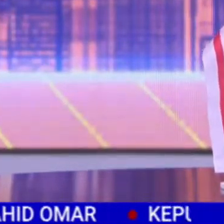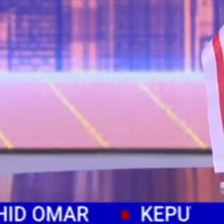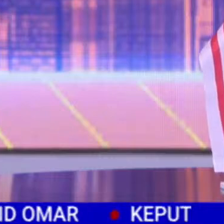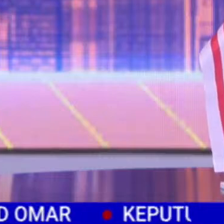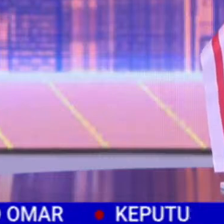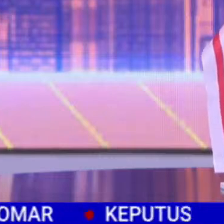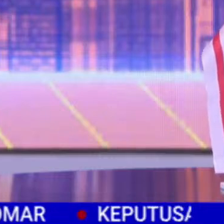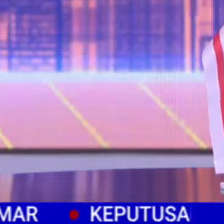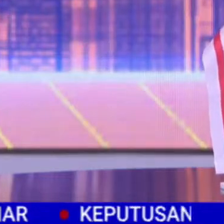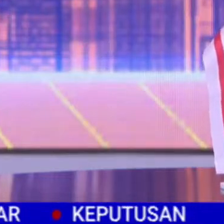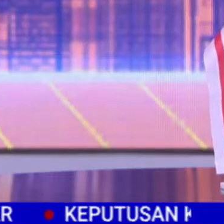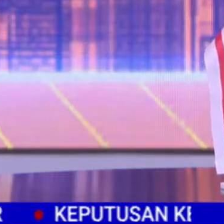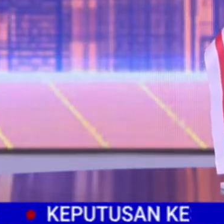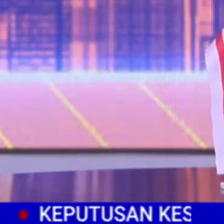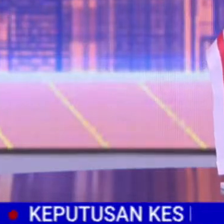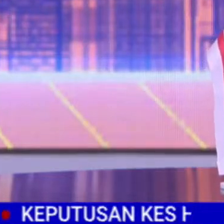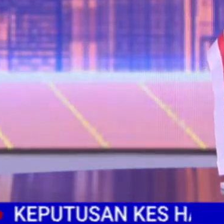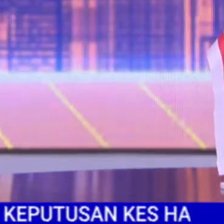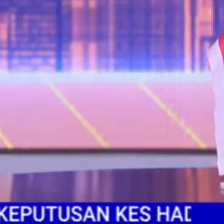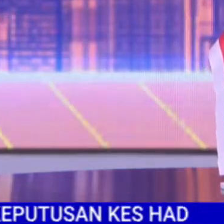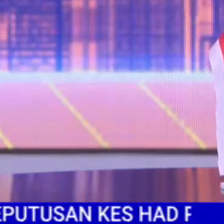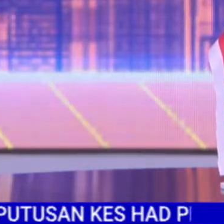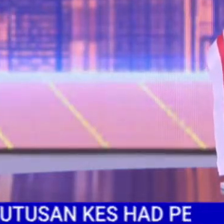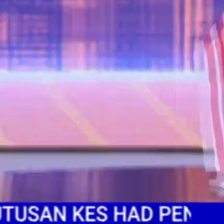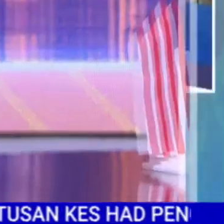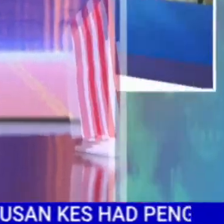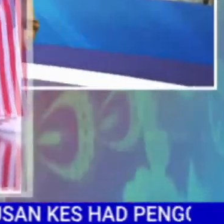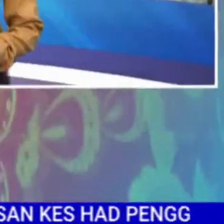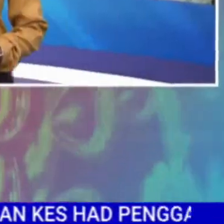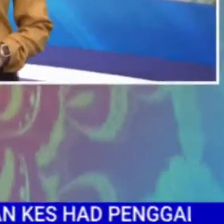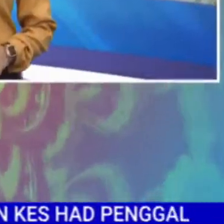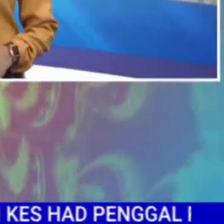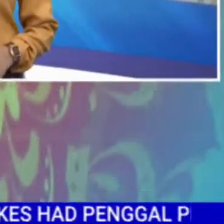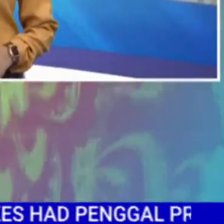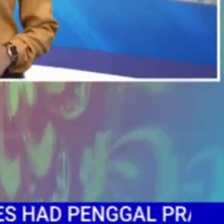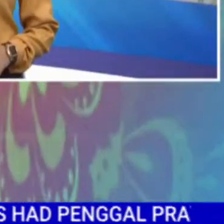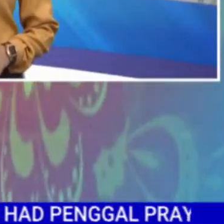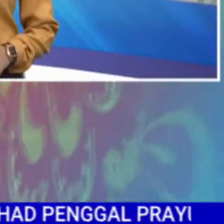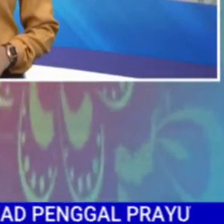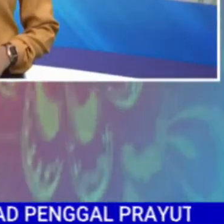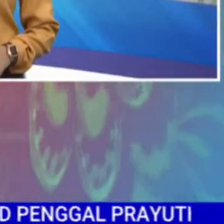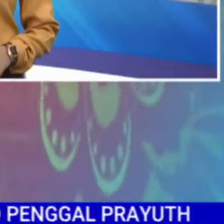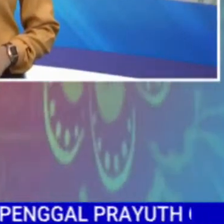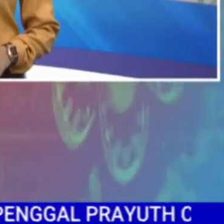bersama Nur Amalina Abdul Halim di sana. Amalina, silakan.